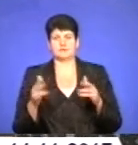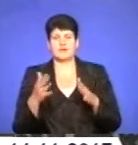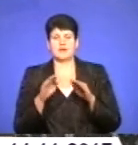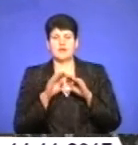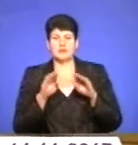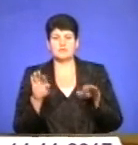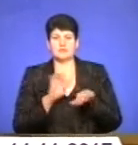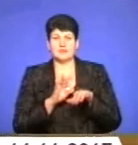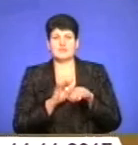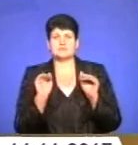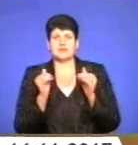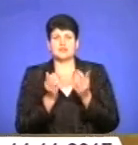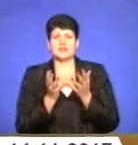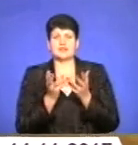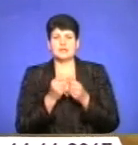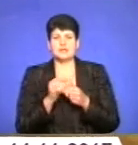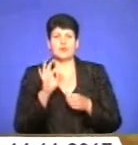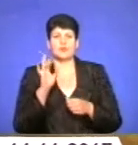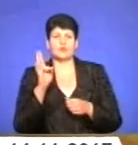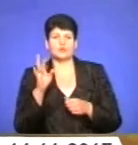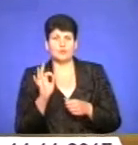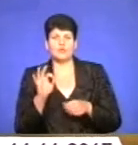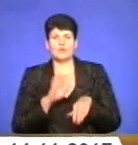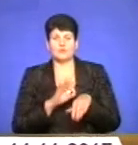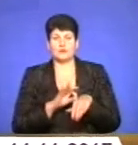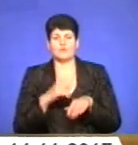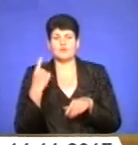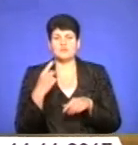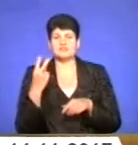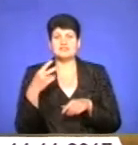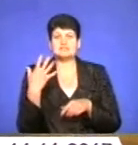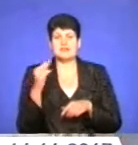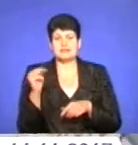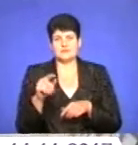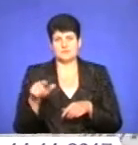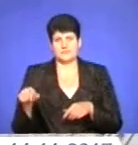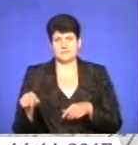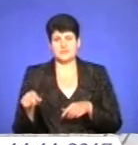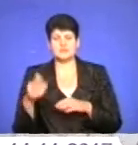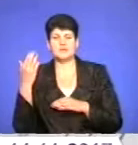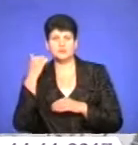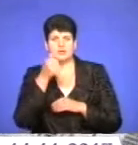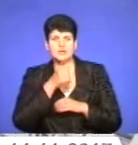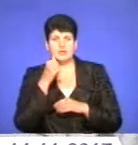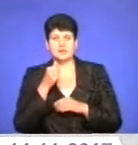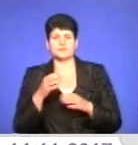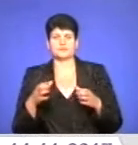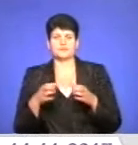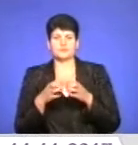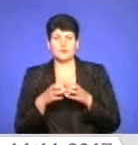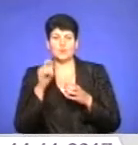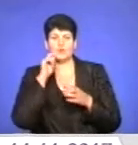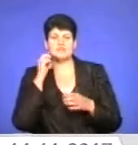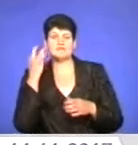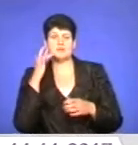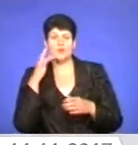зменшиться кількість онкохворих, яких в області більше 25 тисяч. Нагадаю, за минулий рік фундація українців в Америці закупили для